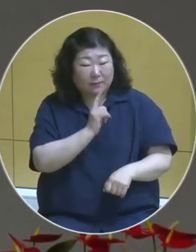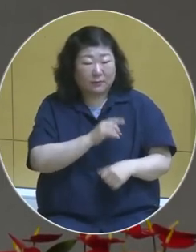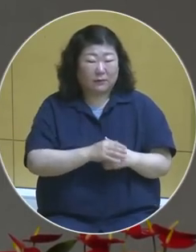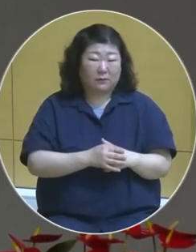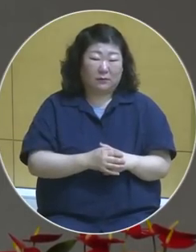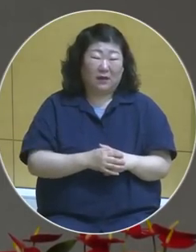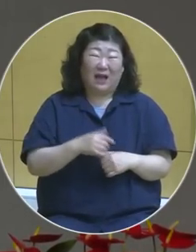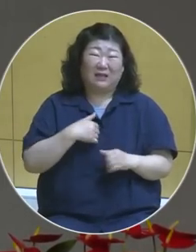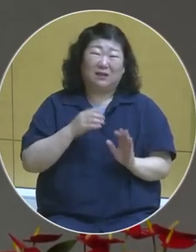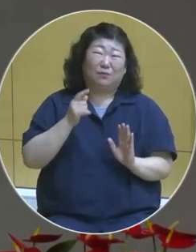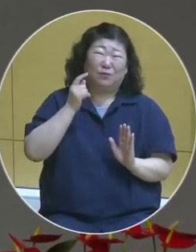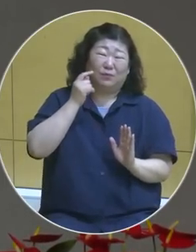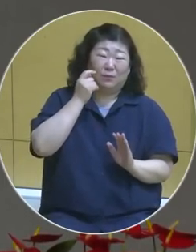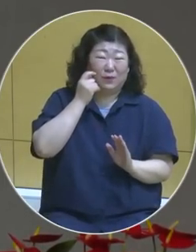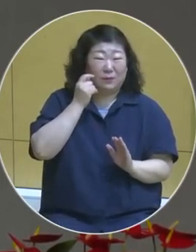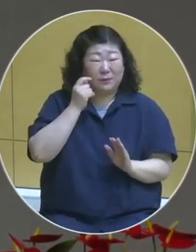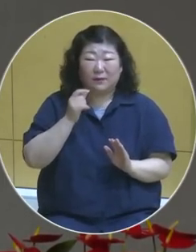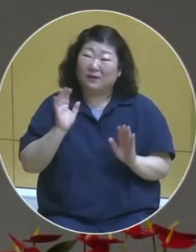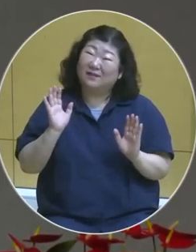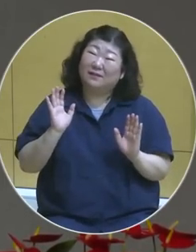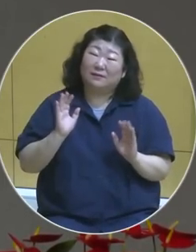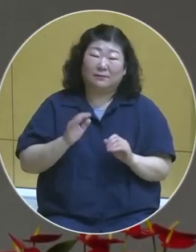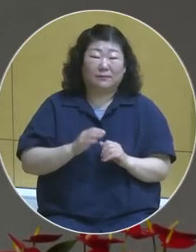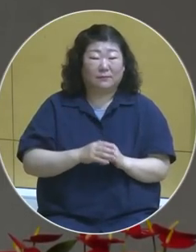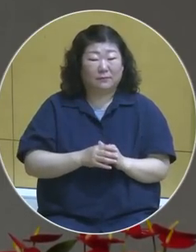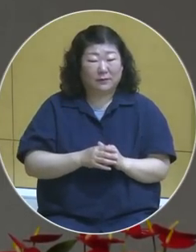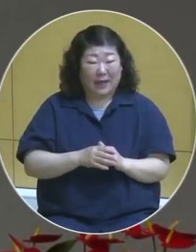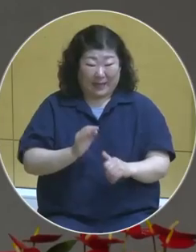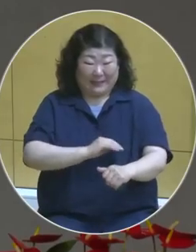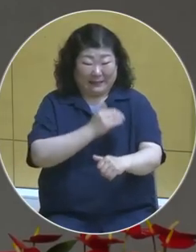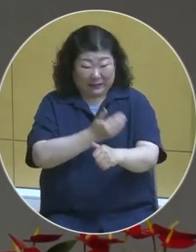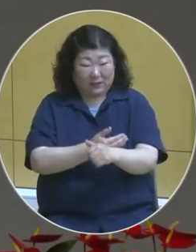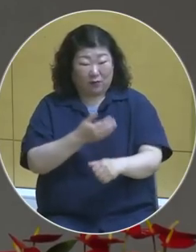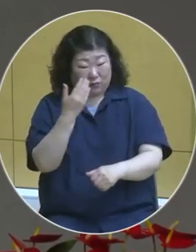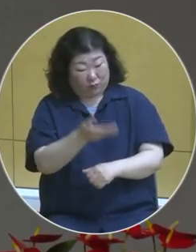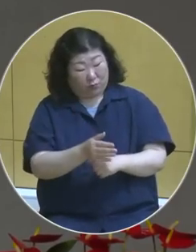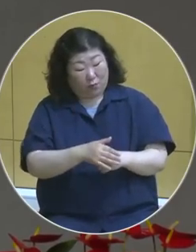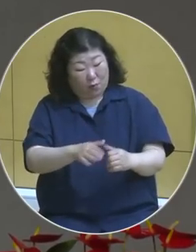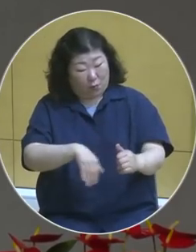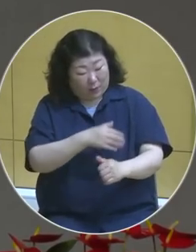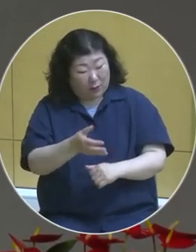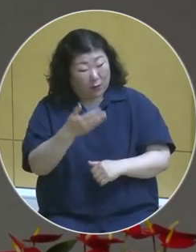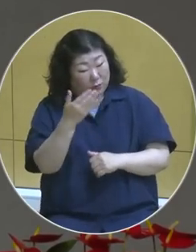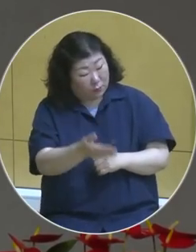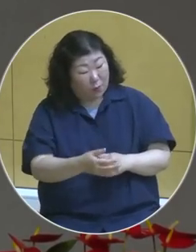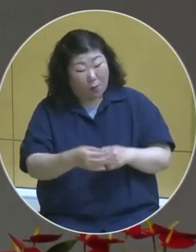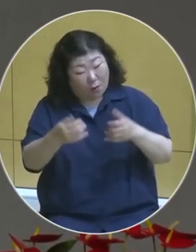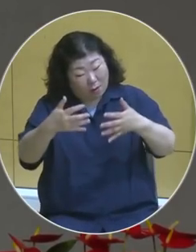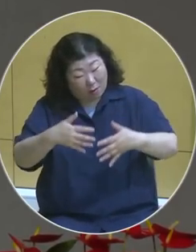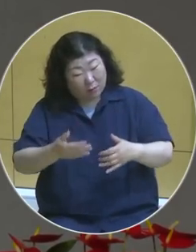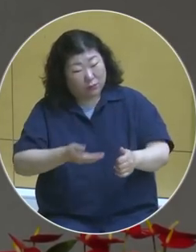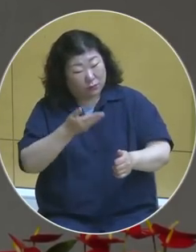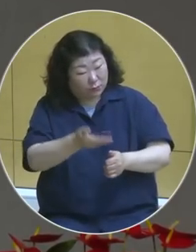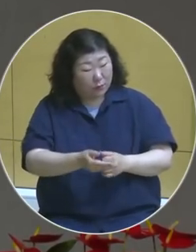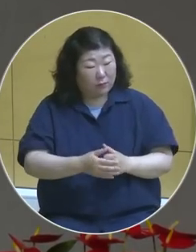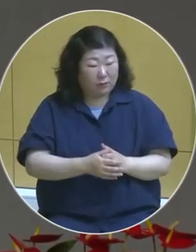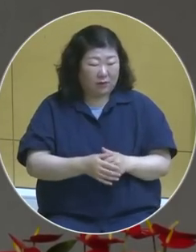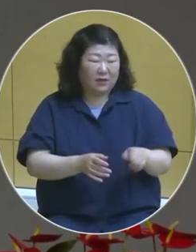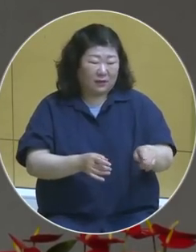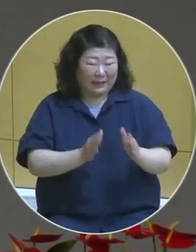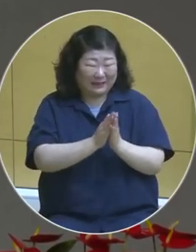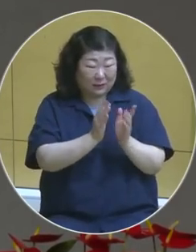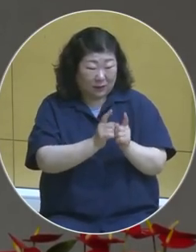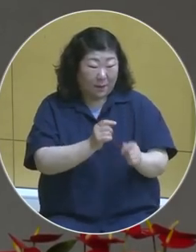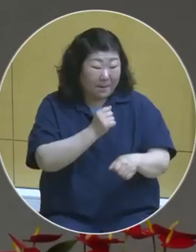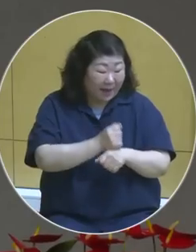하나님 전 못하는데요. 내가 능력도 주고 환경도 만들어주고 여건도 허락해 줄 테니까 너가 그 일을 해라.